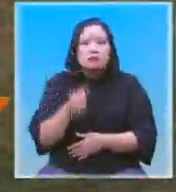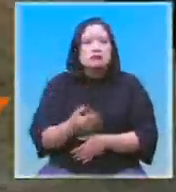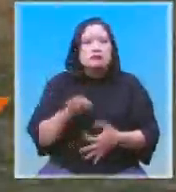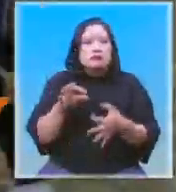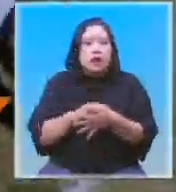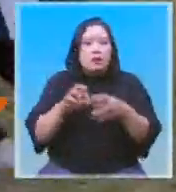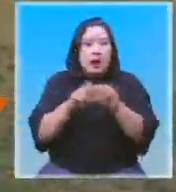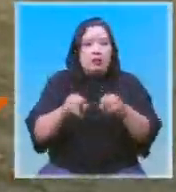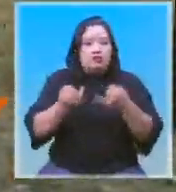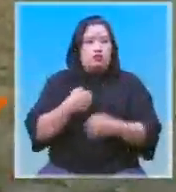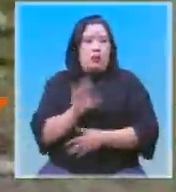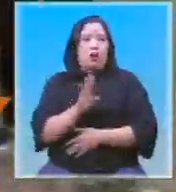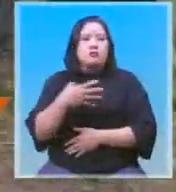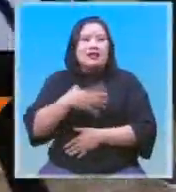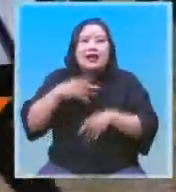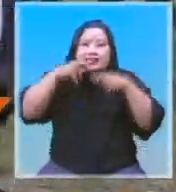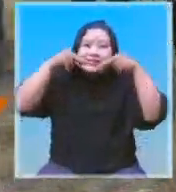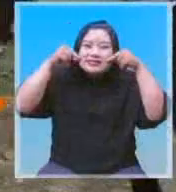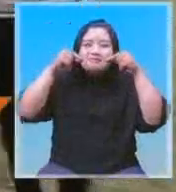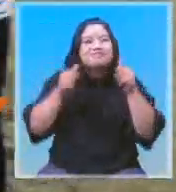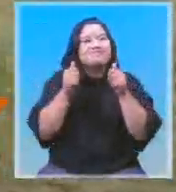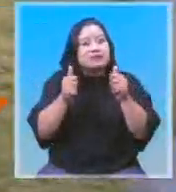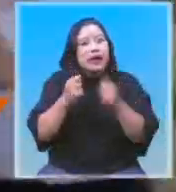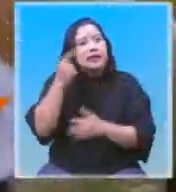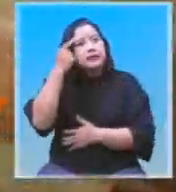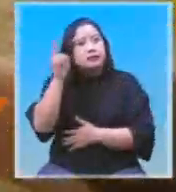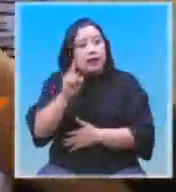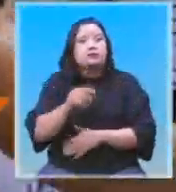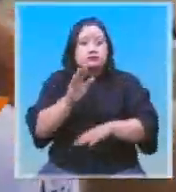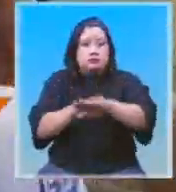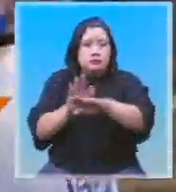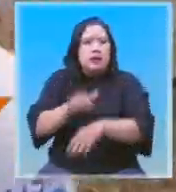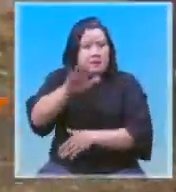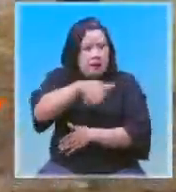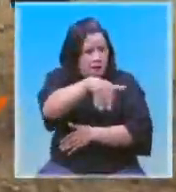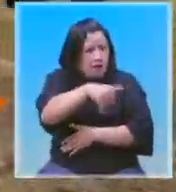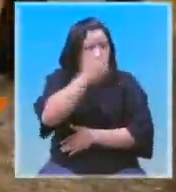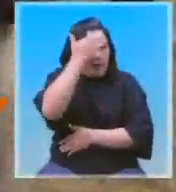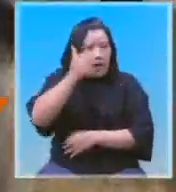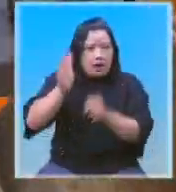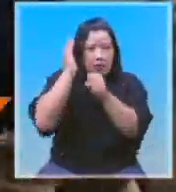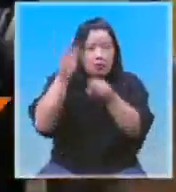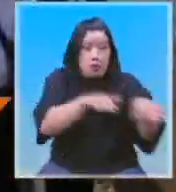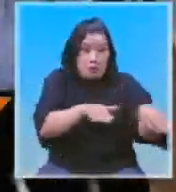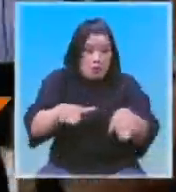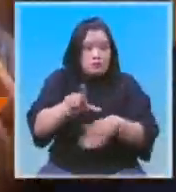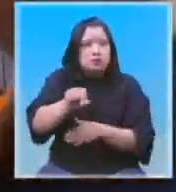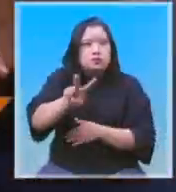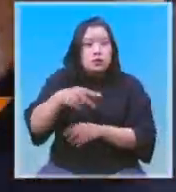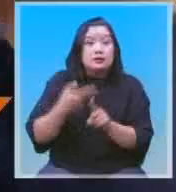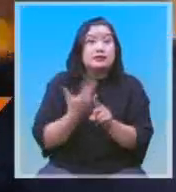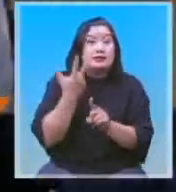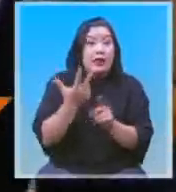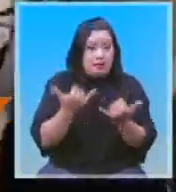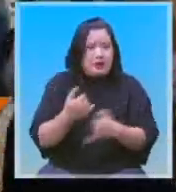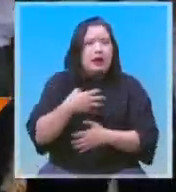ของคนกรุงคนไทยกลับคืนมานอกจากนี้ยังเชิญชวนให้มาร่วมกันฟังปราศรัยใหญ่ในวันที่22มีนาคมนี้ด้วย